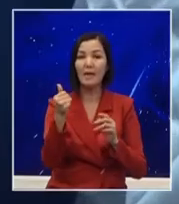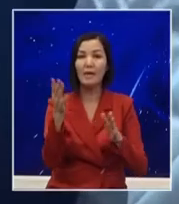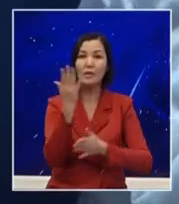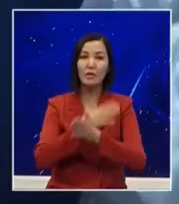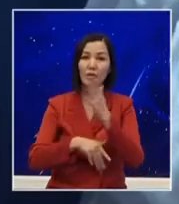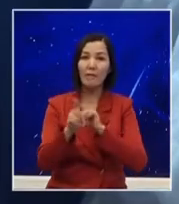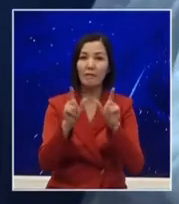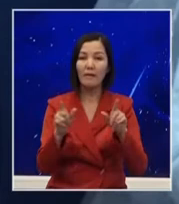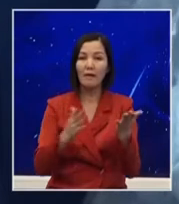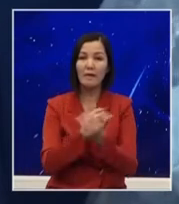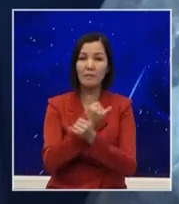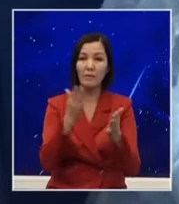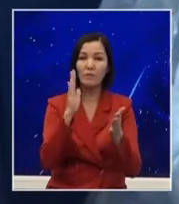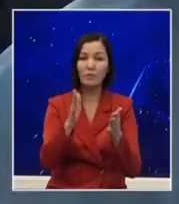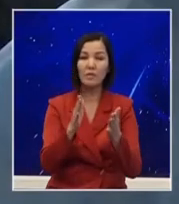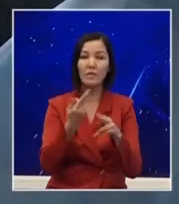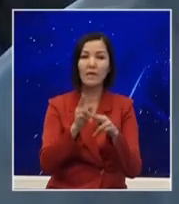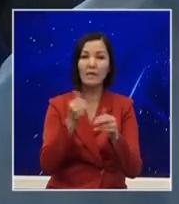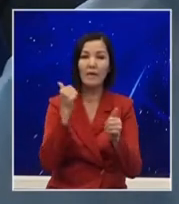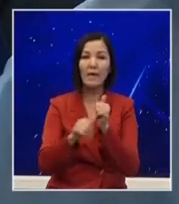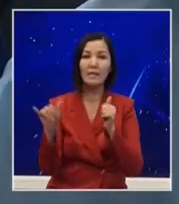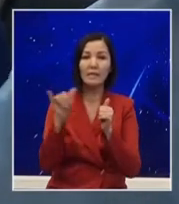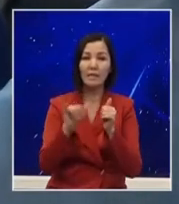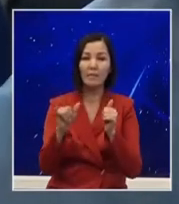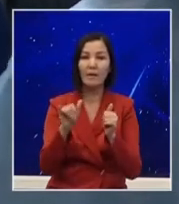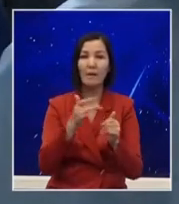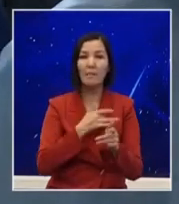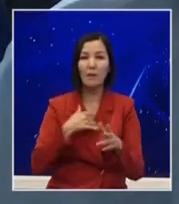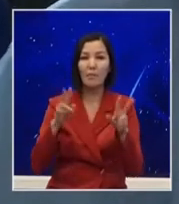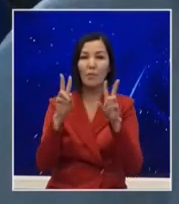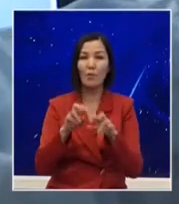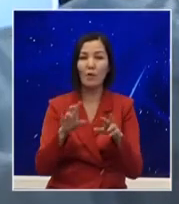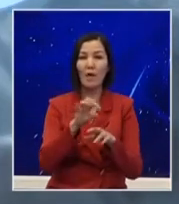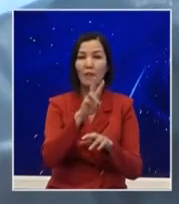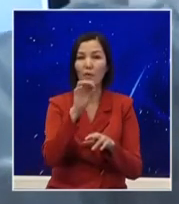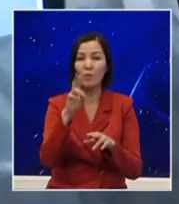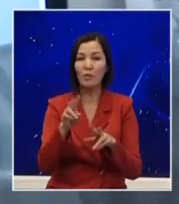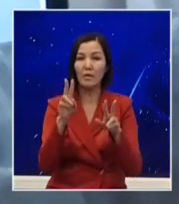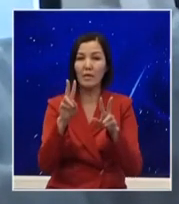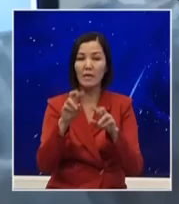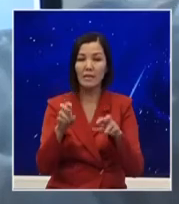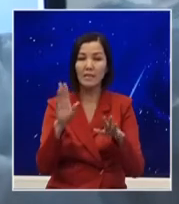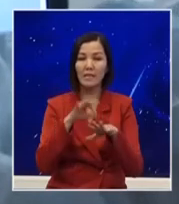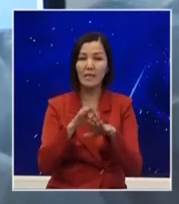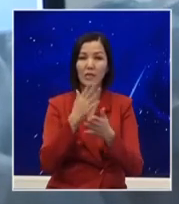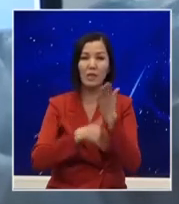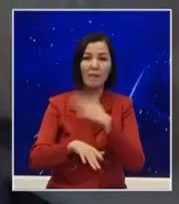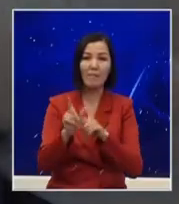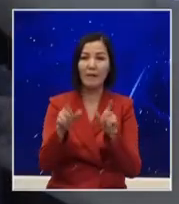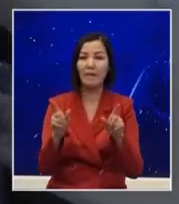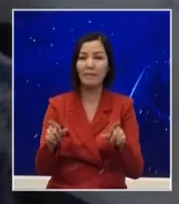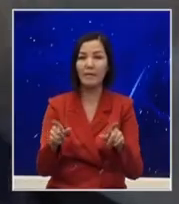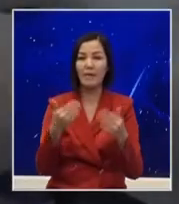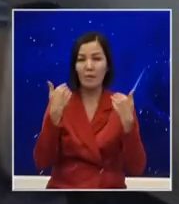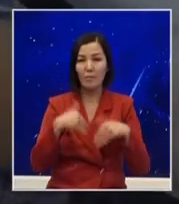ететін жандарға қызмет көрсетеді. Яғни әрсенбі аясында мамалықтар мен онкологтар қабылдау жүргізеді. Жалпы мүмкіндігі шектеулі азаматтар бойында